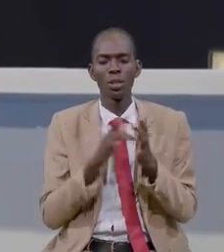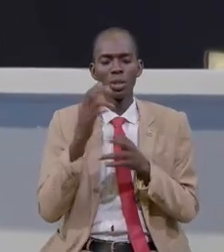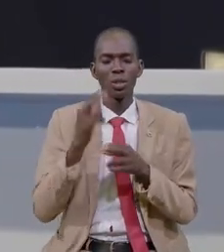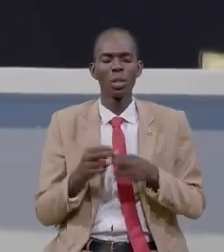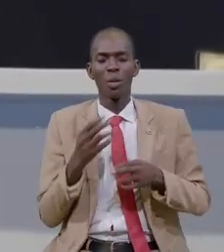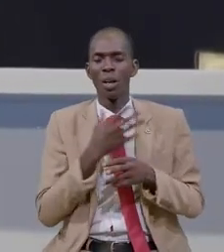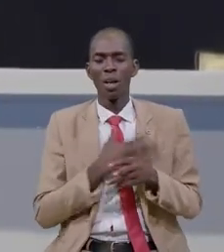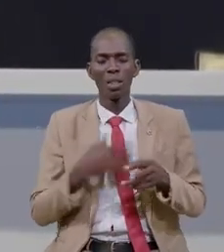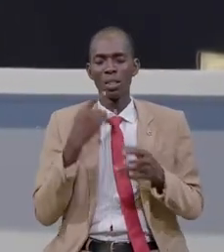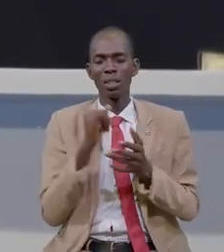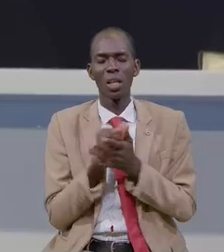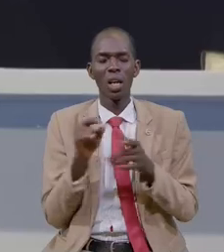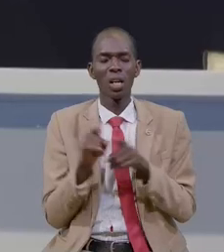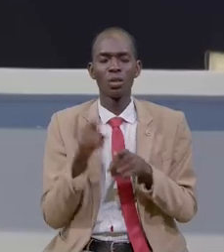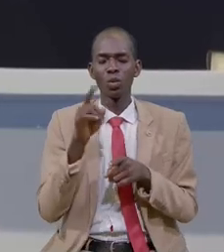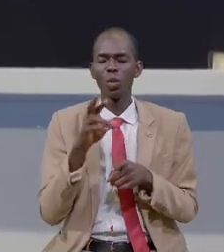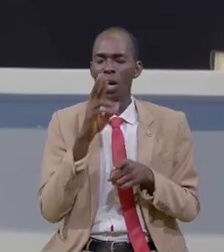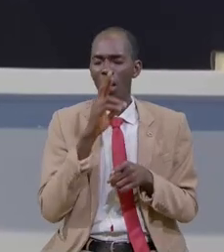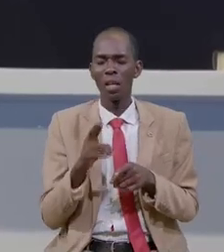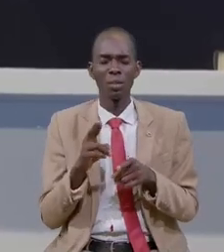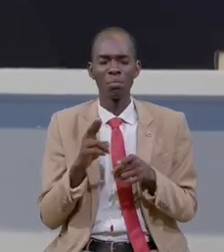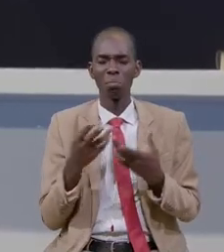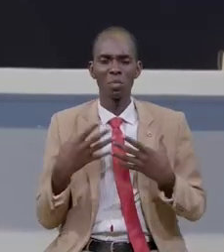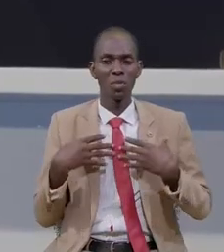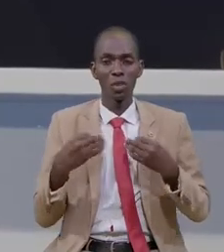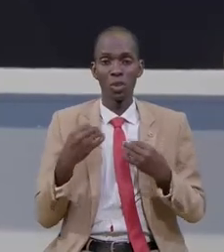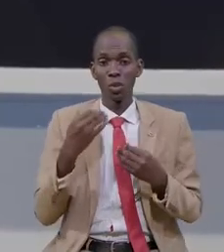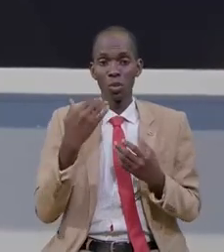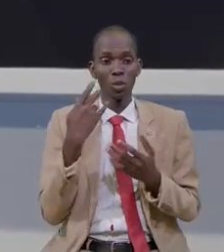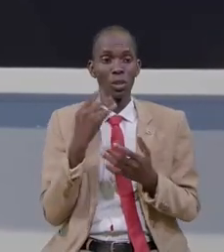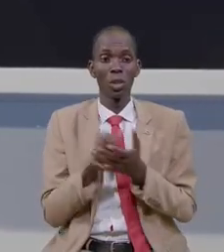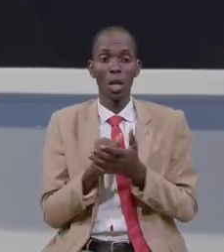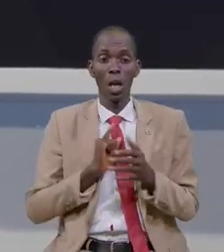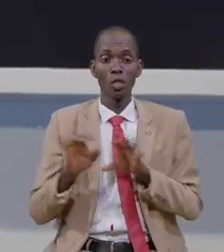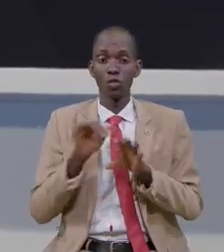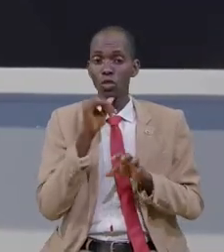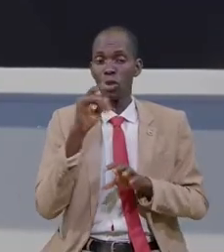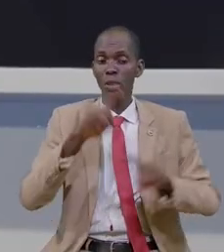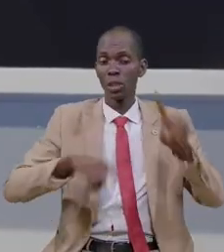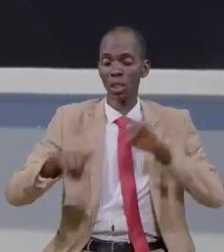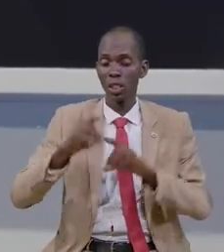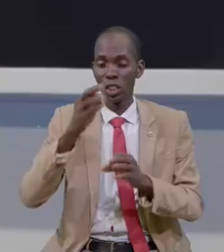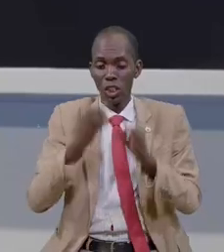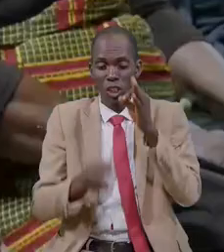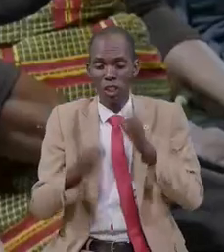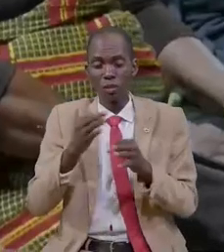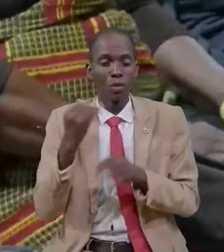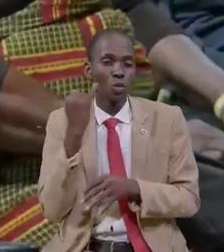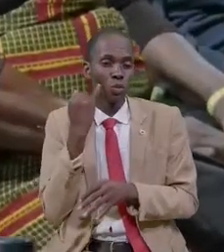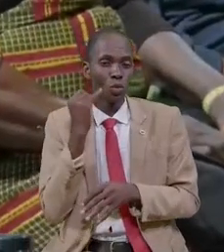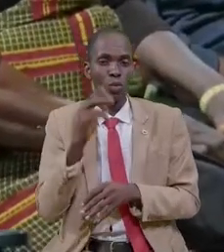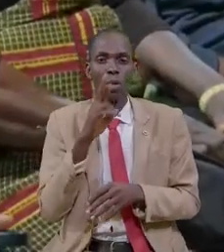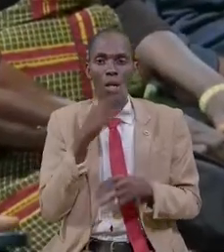On dit, quand tu es guéri, mon langage, je n'ai pas dit si tu es guéri, hein. J'ai dit, comme tu